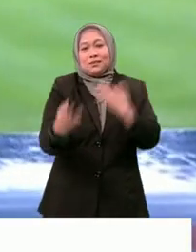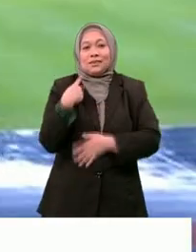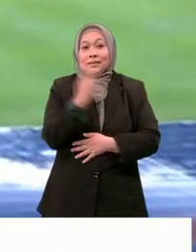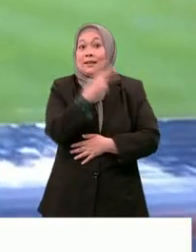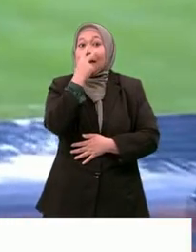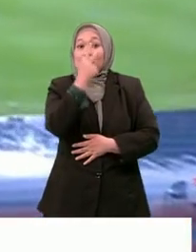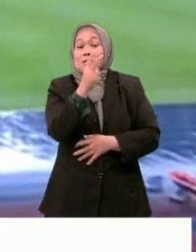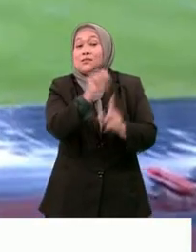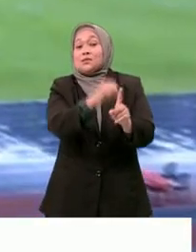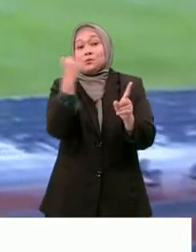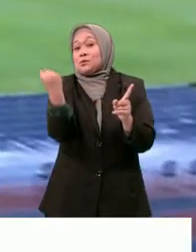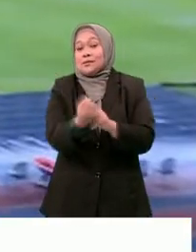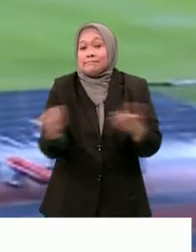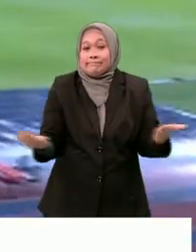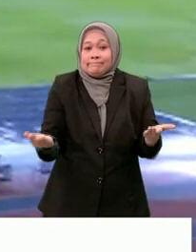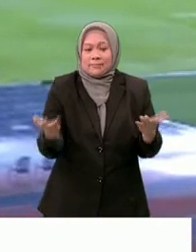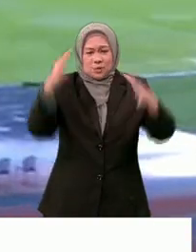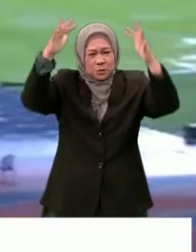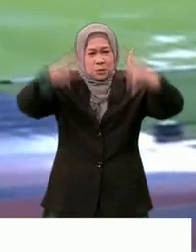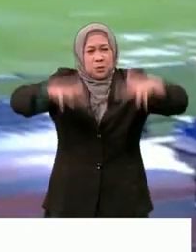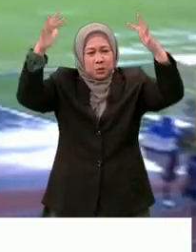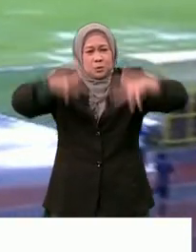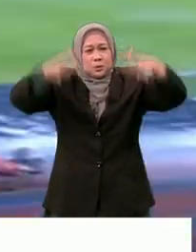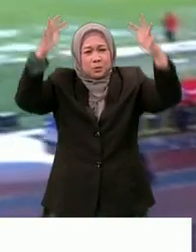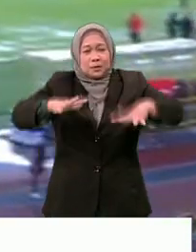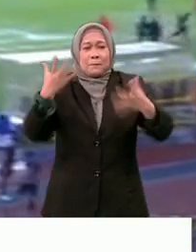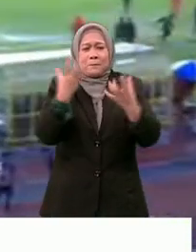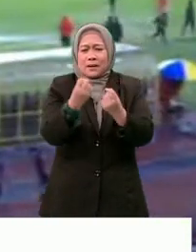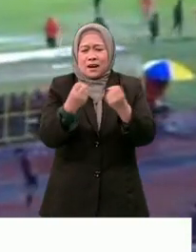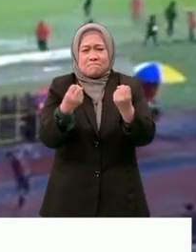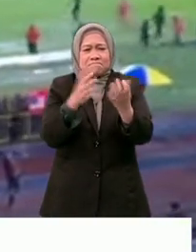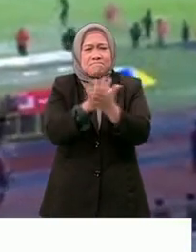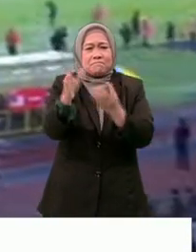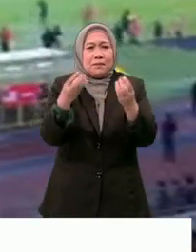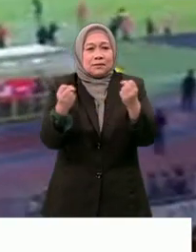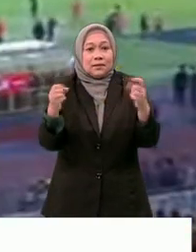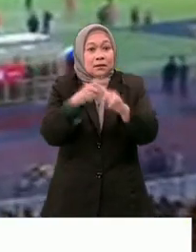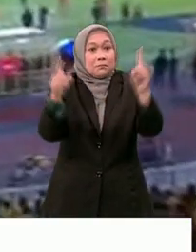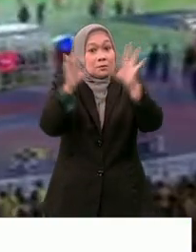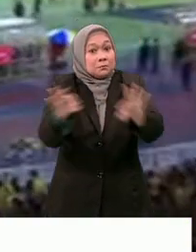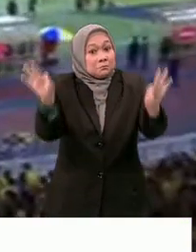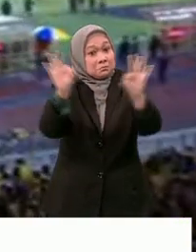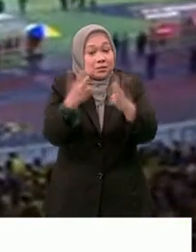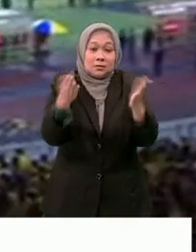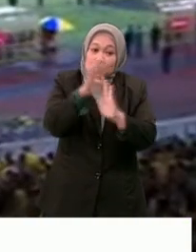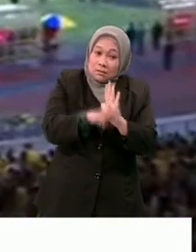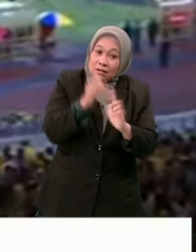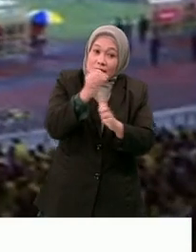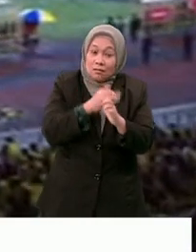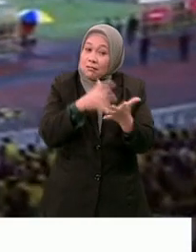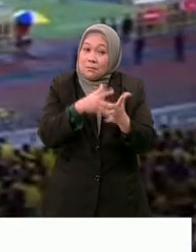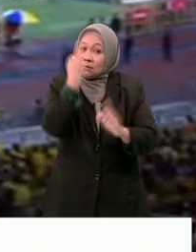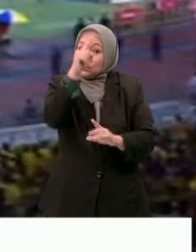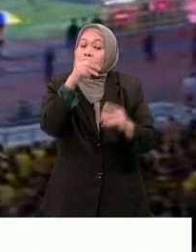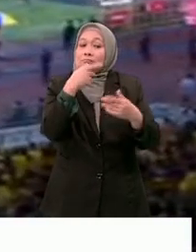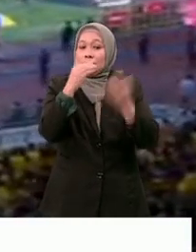diberikan situasinya. Ridaudin menyebut mengenai hujan lebat dan juga keadaan padang yang begitu lecak. Kelebihan atau kekurangan buat Malaysia dan juga